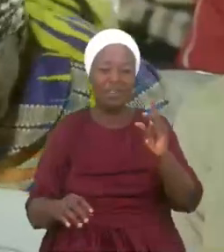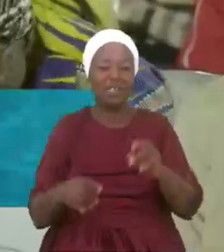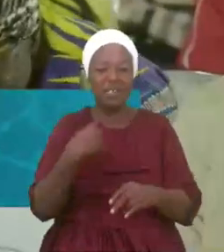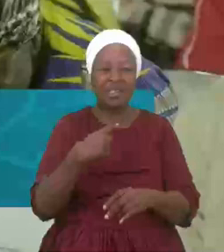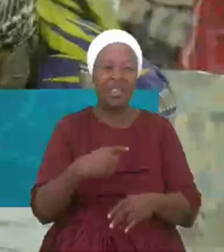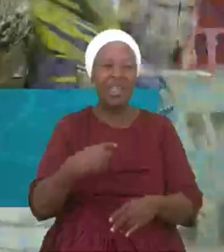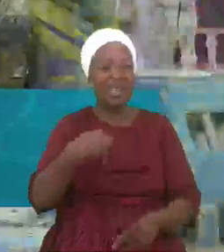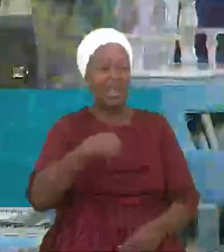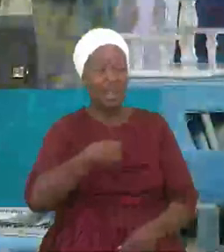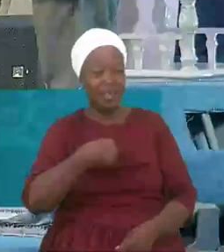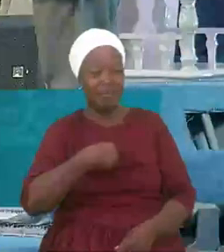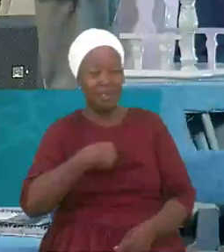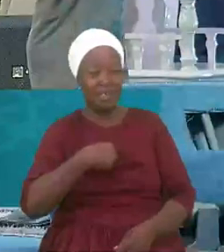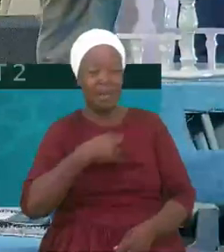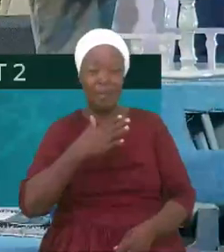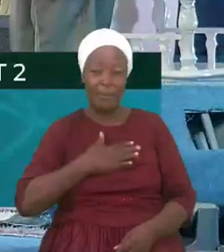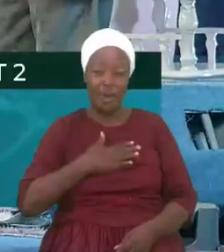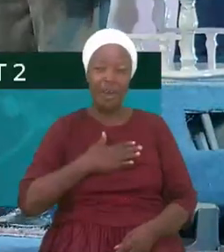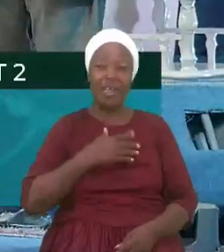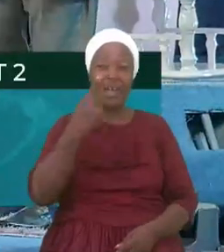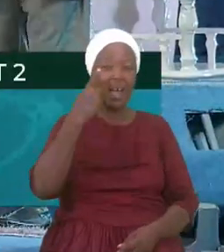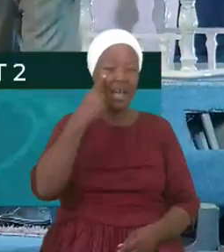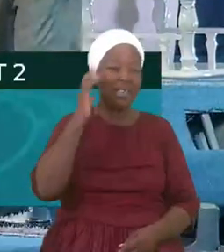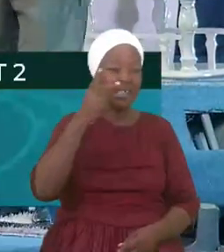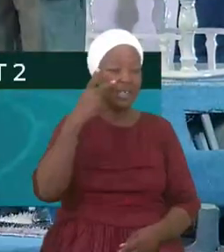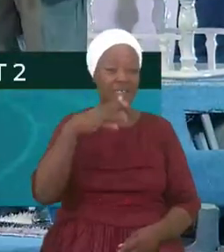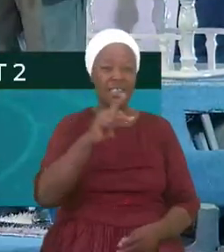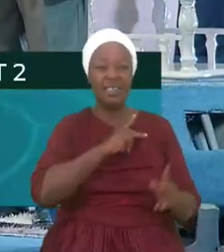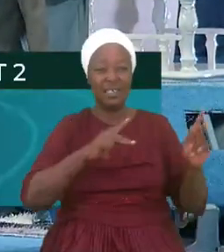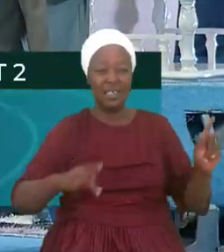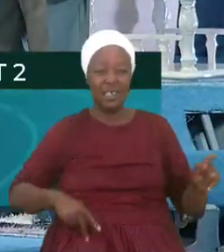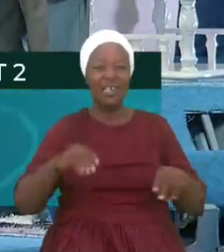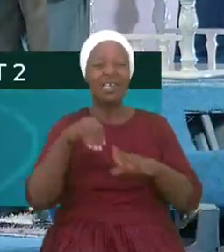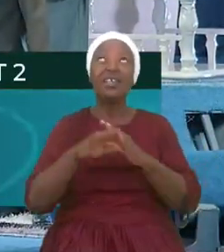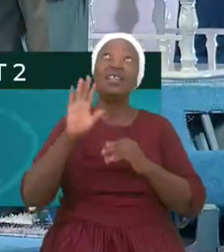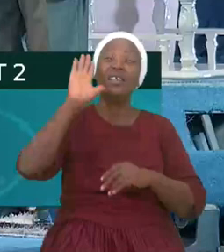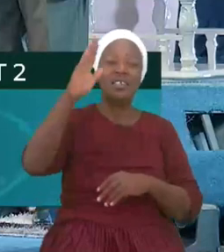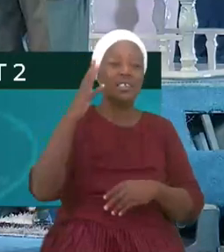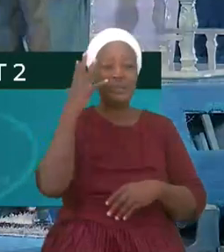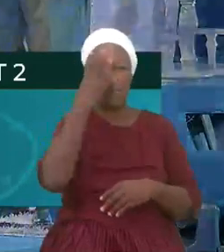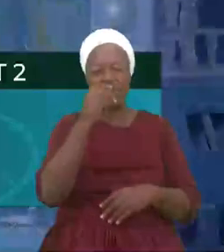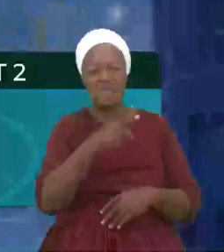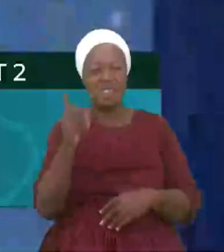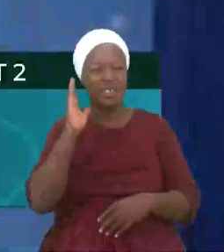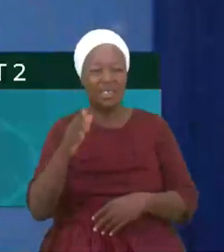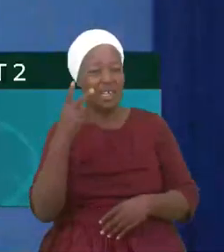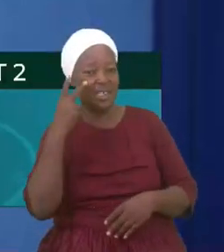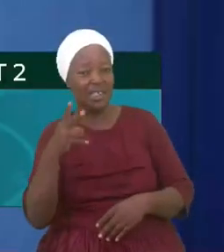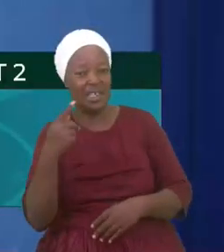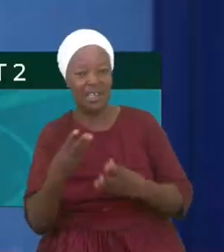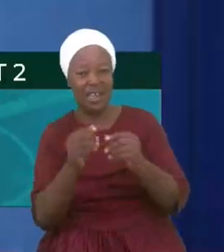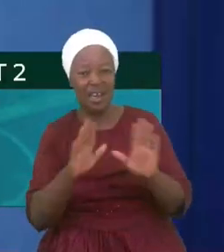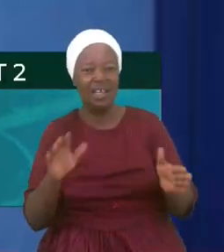verset 17 quels yeux verront le roi dans sa manifestance et le